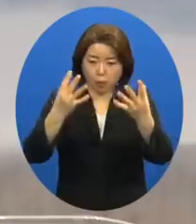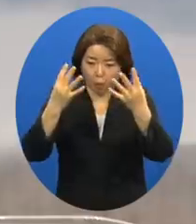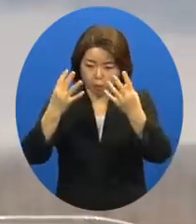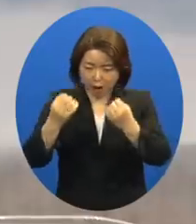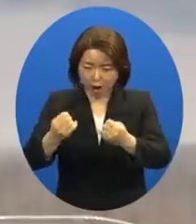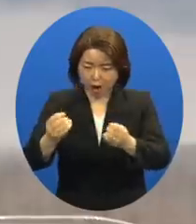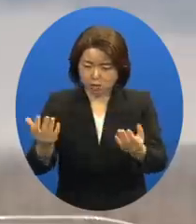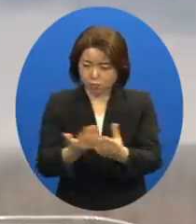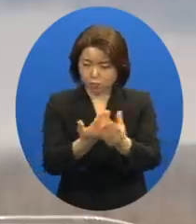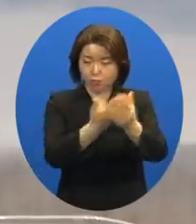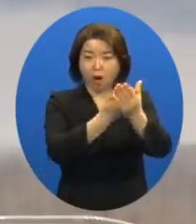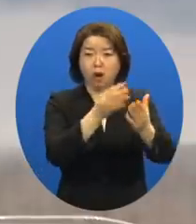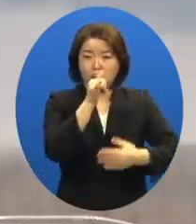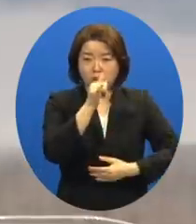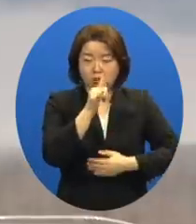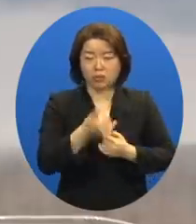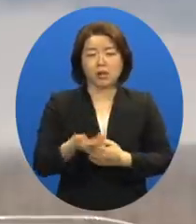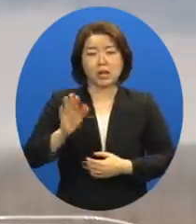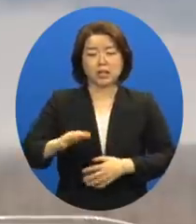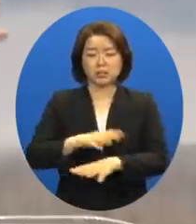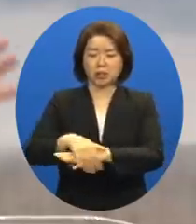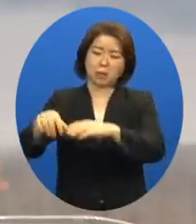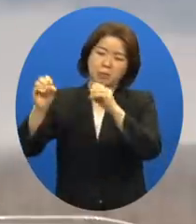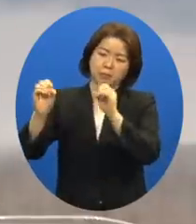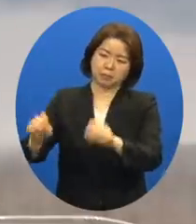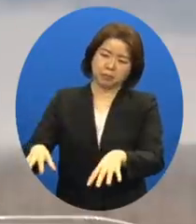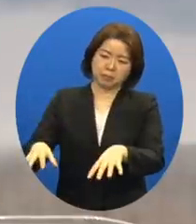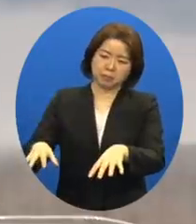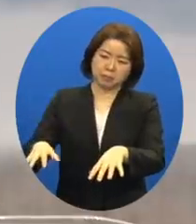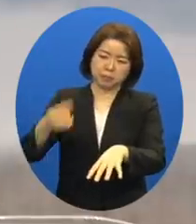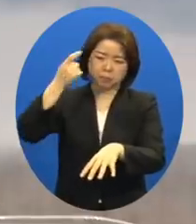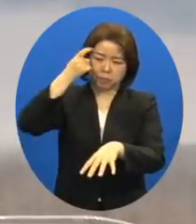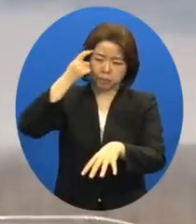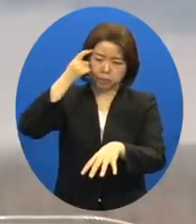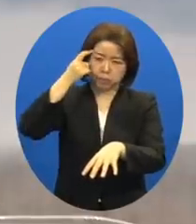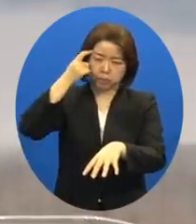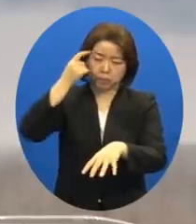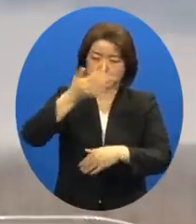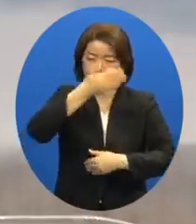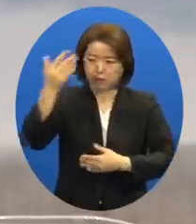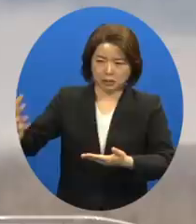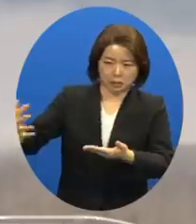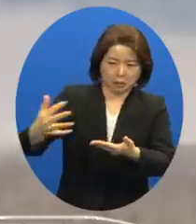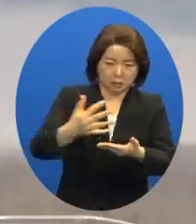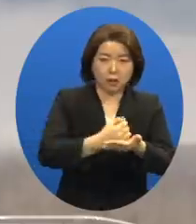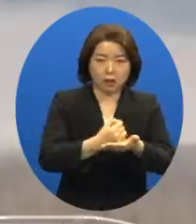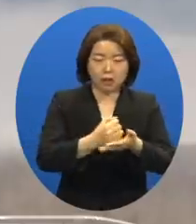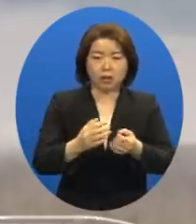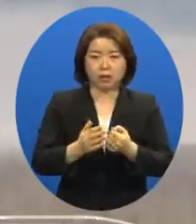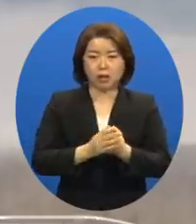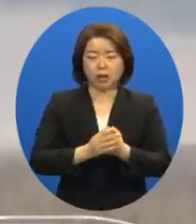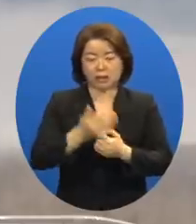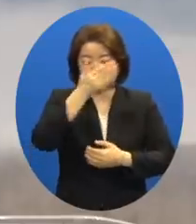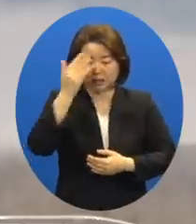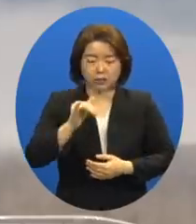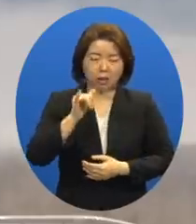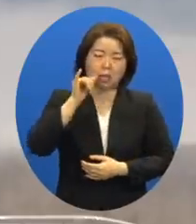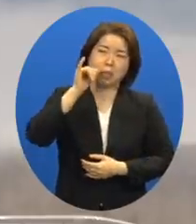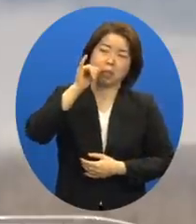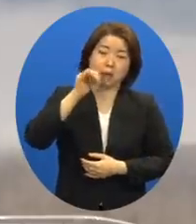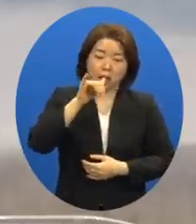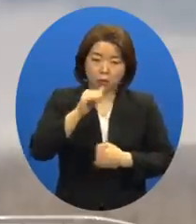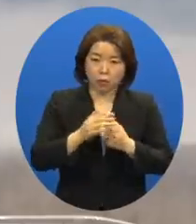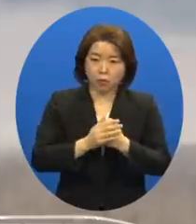부유해졌지만 허무주의가 청년들을 사로잡았습니다. 그들은 마약을 하고 학교를 그만두고